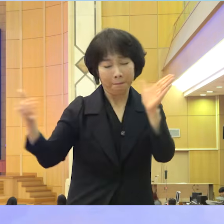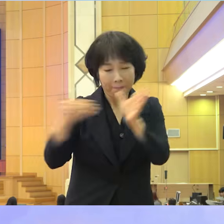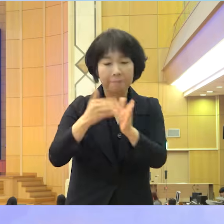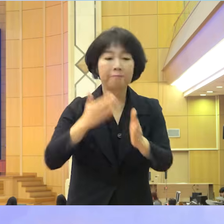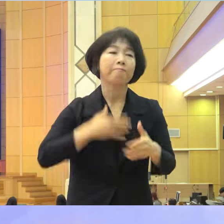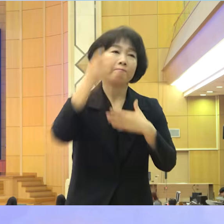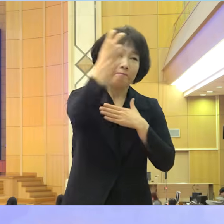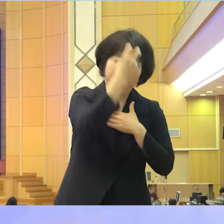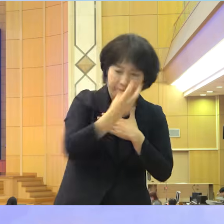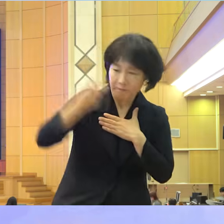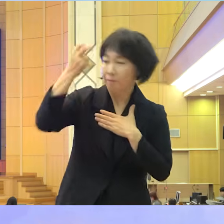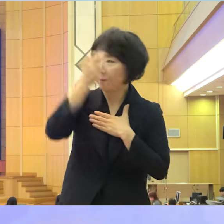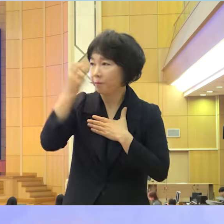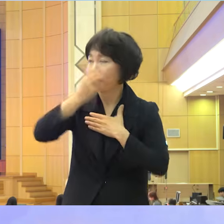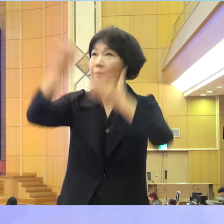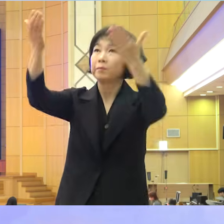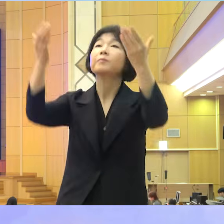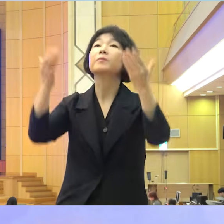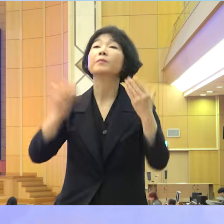나를